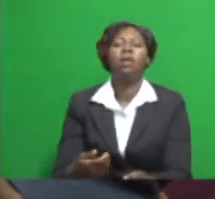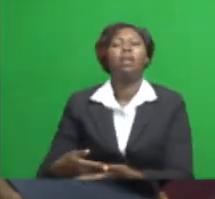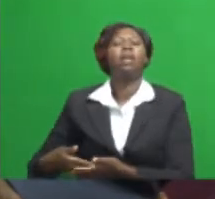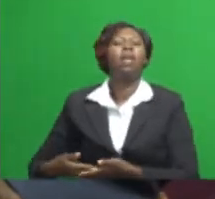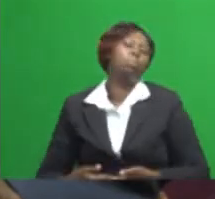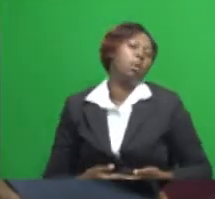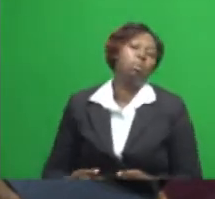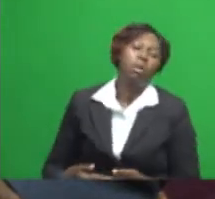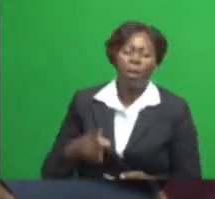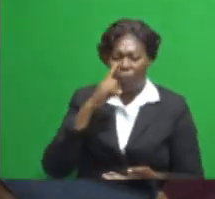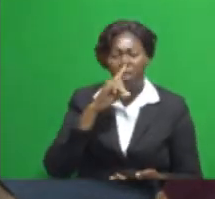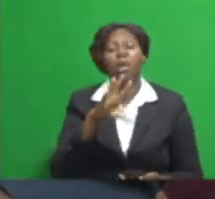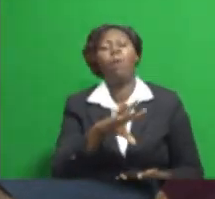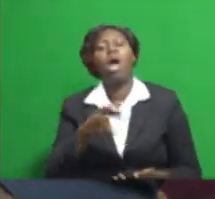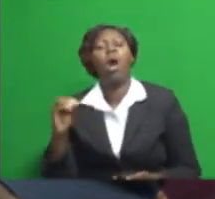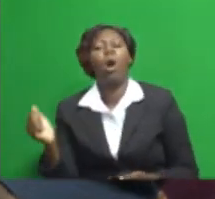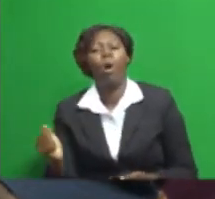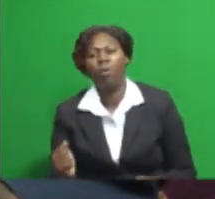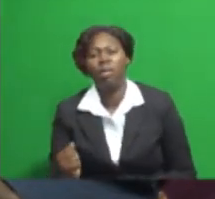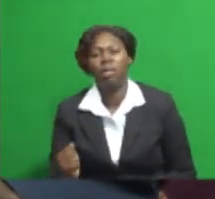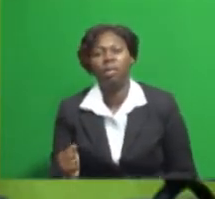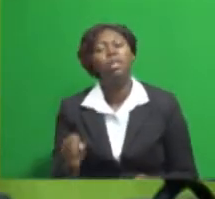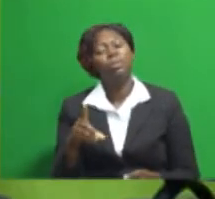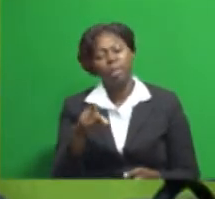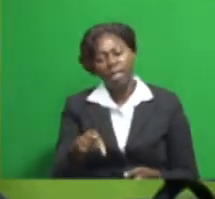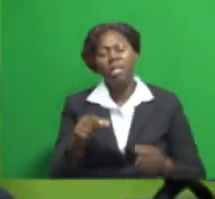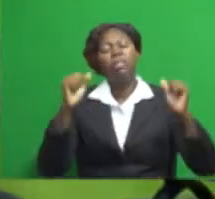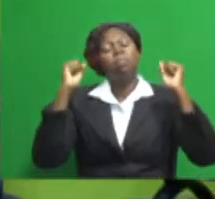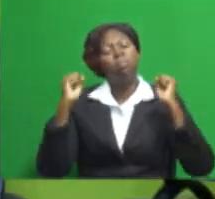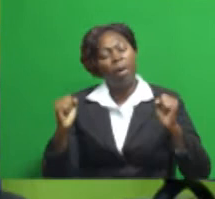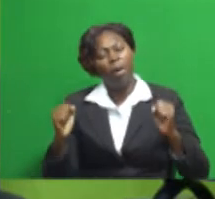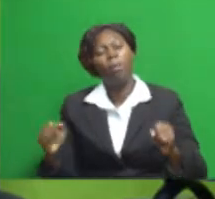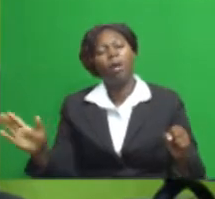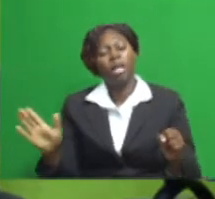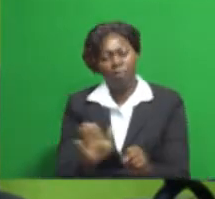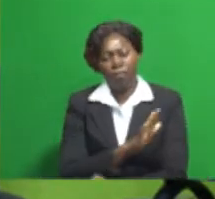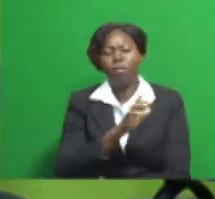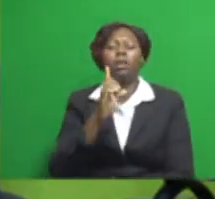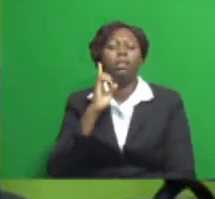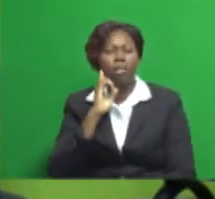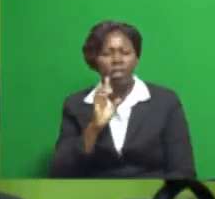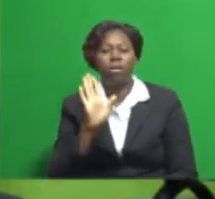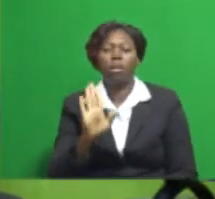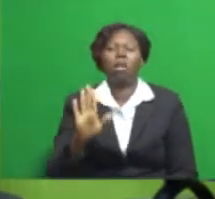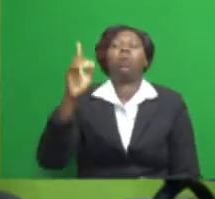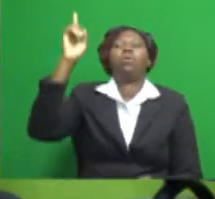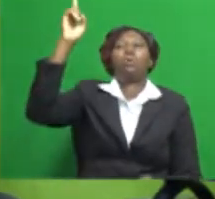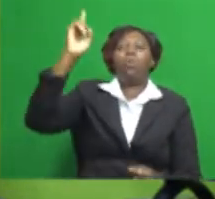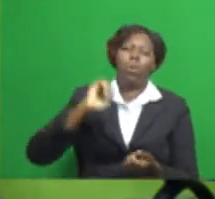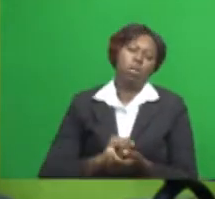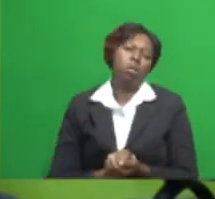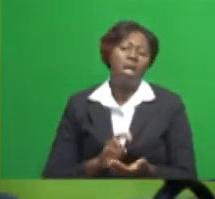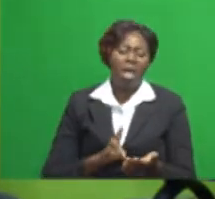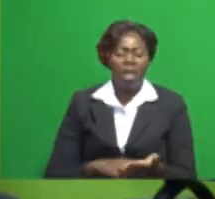hake. Asi muri kuti simba iroro ririko. Richiriko rakasara. Kokore kuti munhu pamwe atoo kuma 40 years achingori musikana